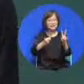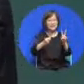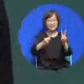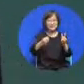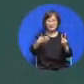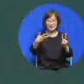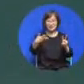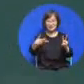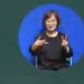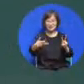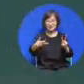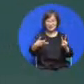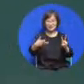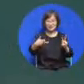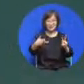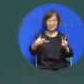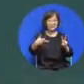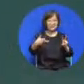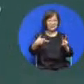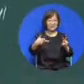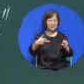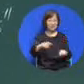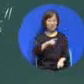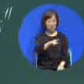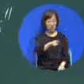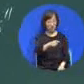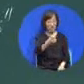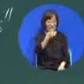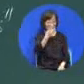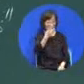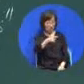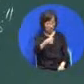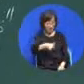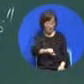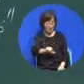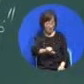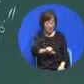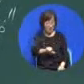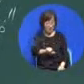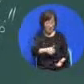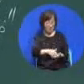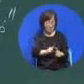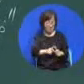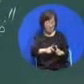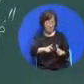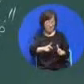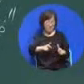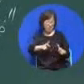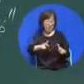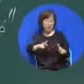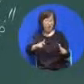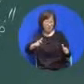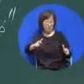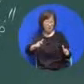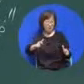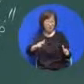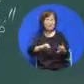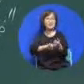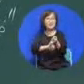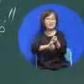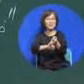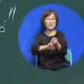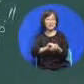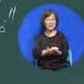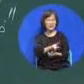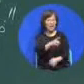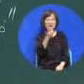was written in verse 17. 네 씨로 성하게 하겠다. And I will make you prosperous through your seed. 그때는 그게 중요하거든요. 네